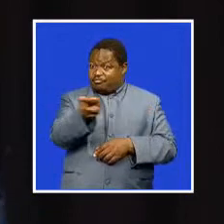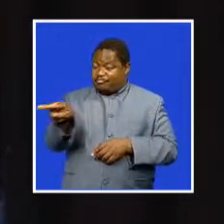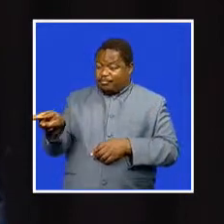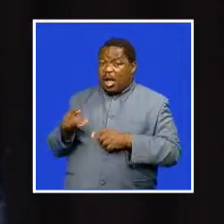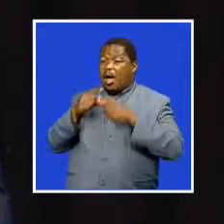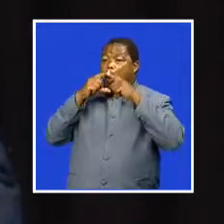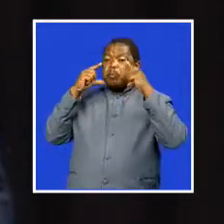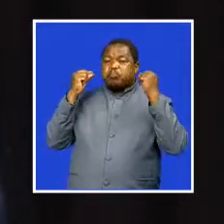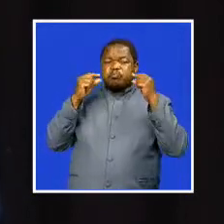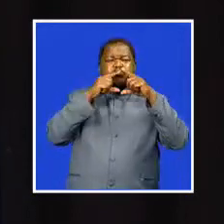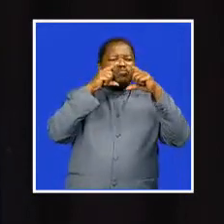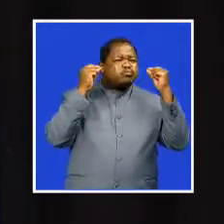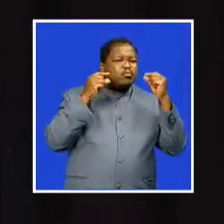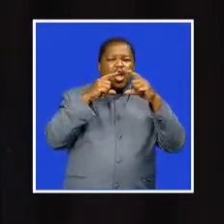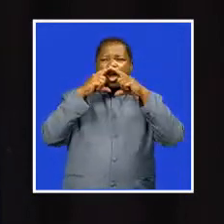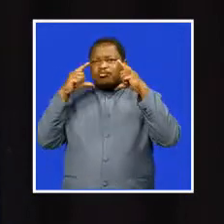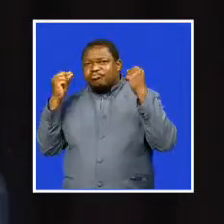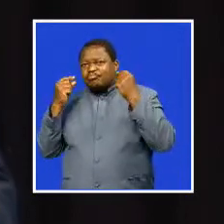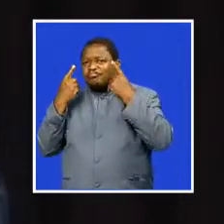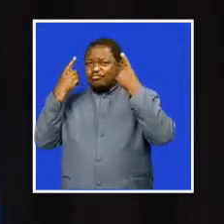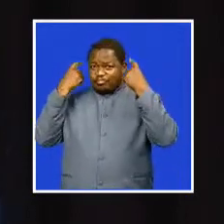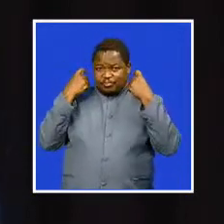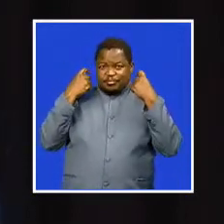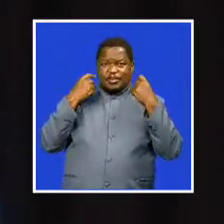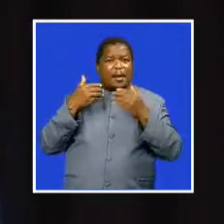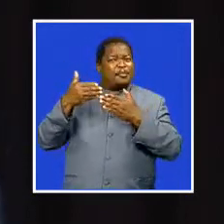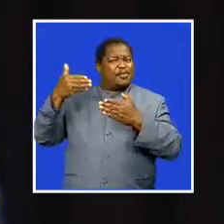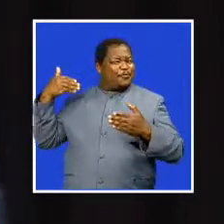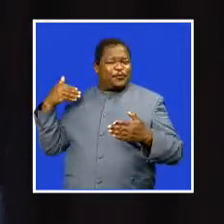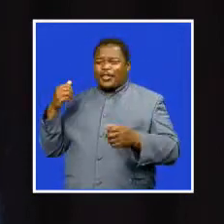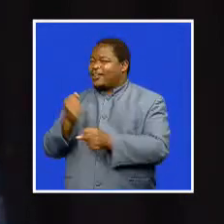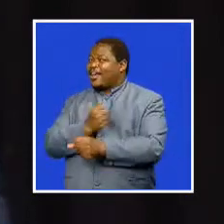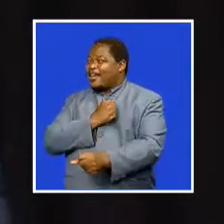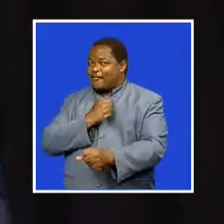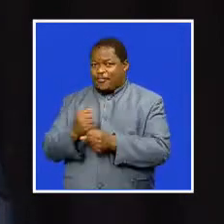bekunene so ubongile umhlonishwa DPM